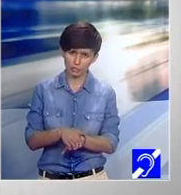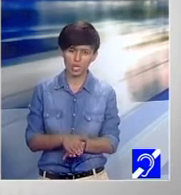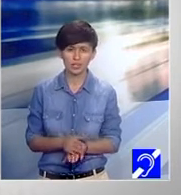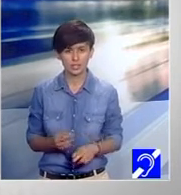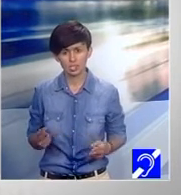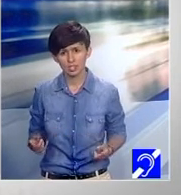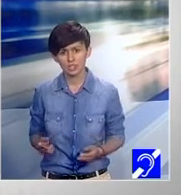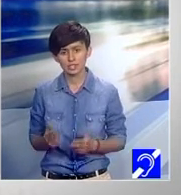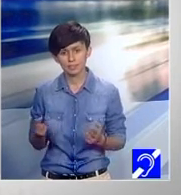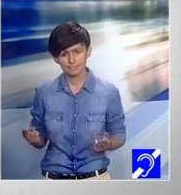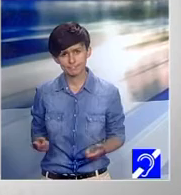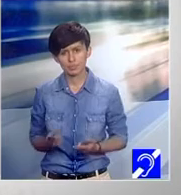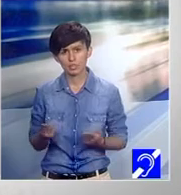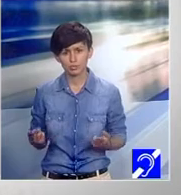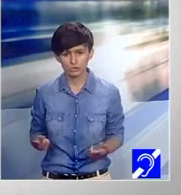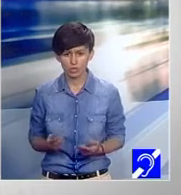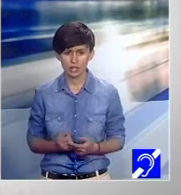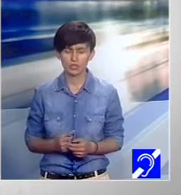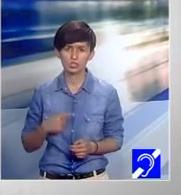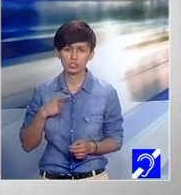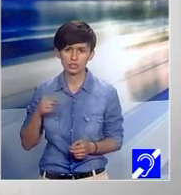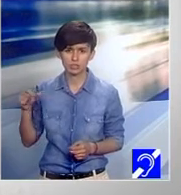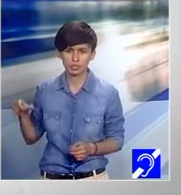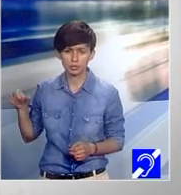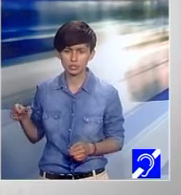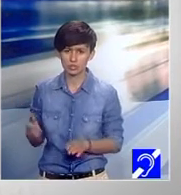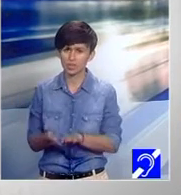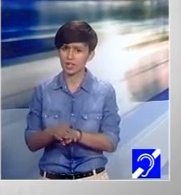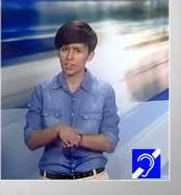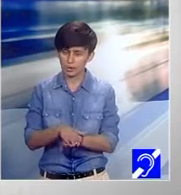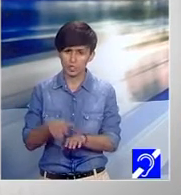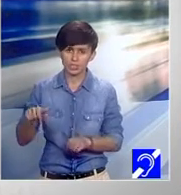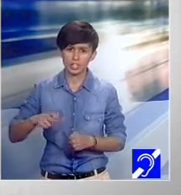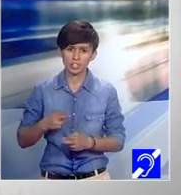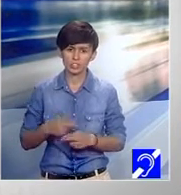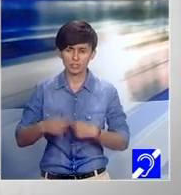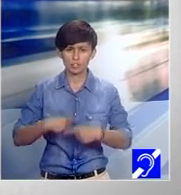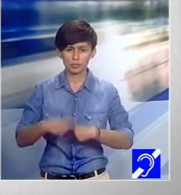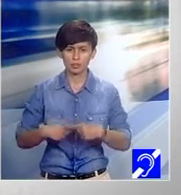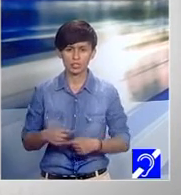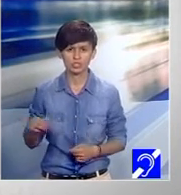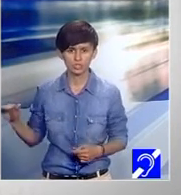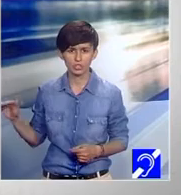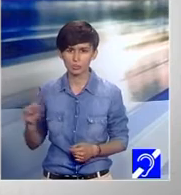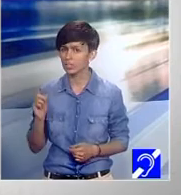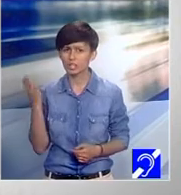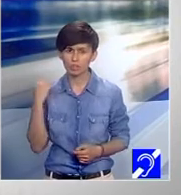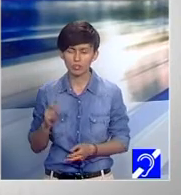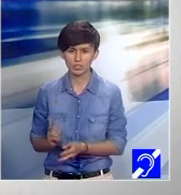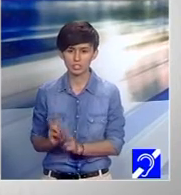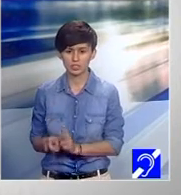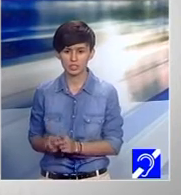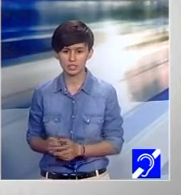în România există morți pe fenilcetonurie, copii netratați. Noi putem să ne lăudăm cu un medic pionier la Cluj-Napoca,